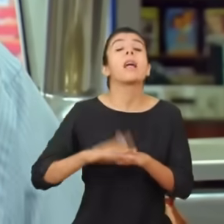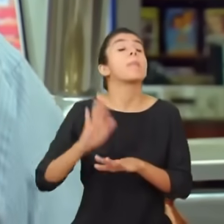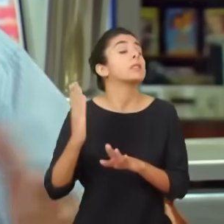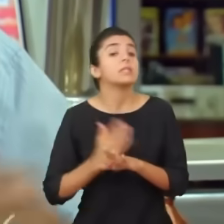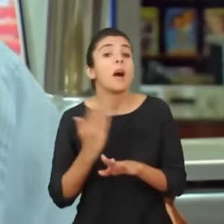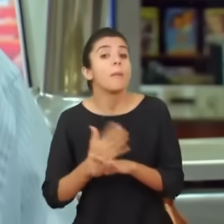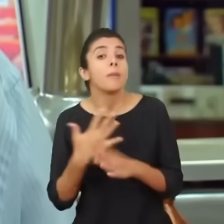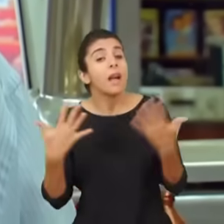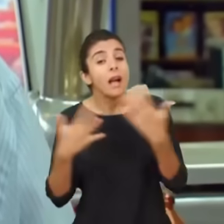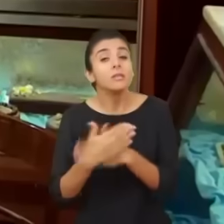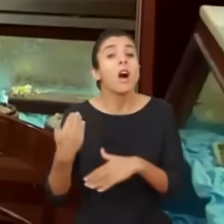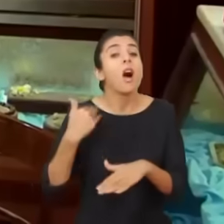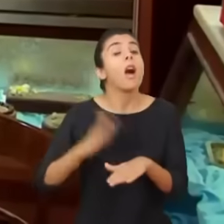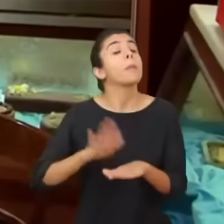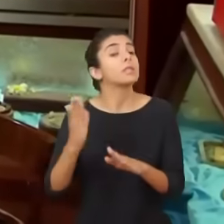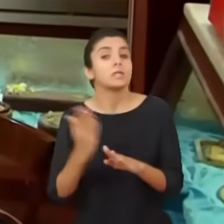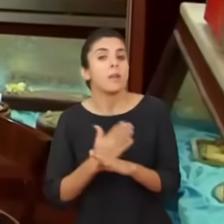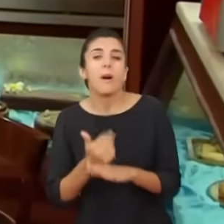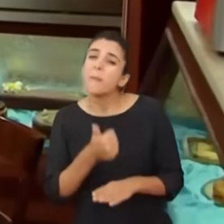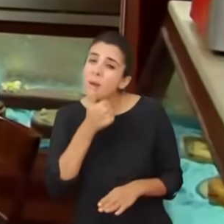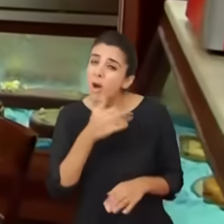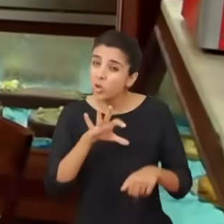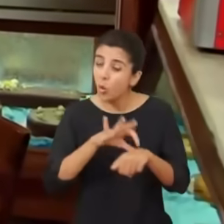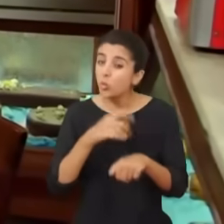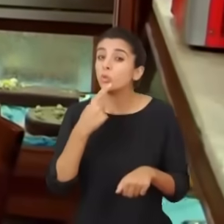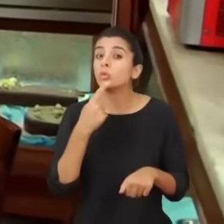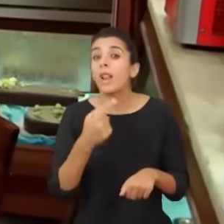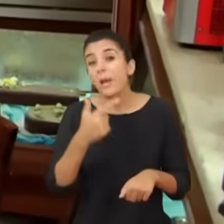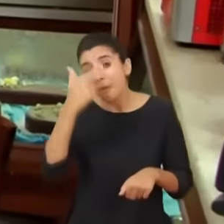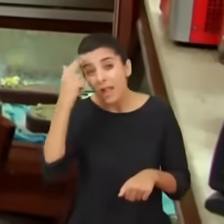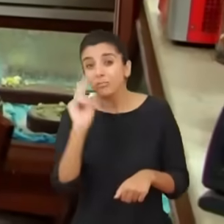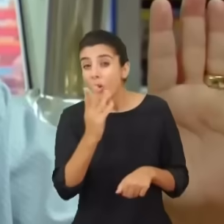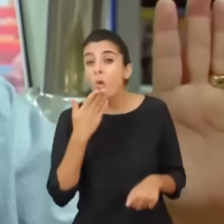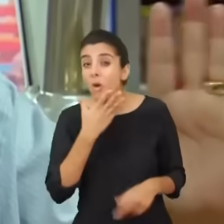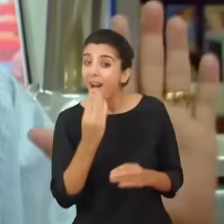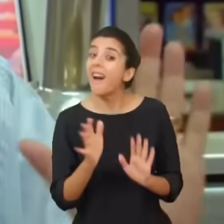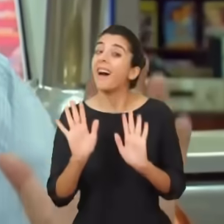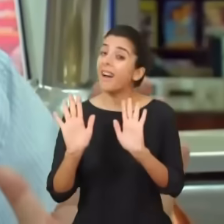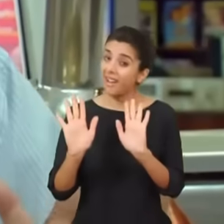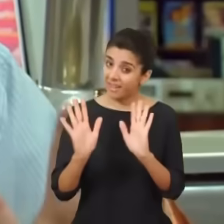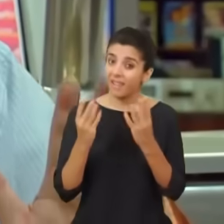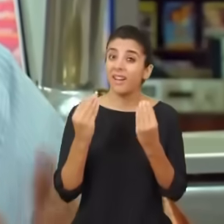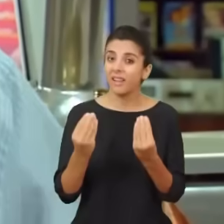Ha? Neler kaldırmadınız bakalım? Ya bak babacığım, doktor dedi ki eğer dedi tutarsan...